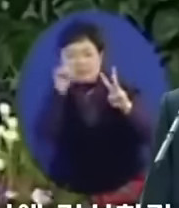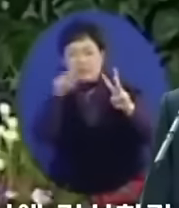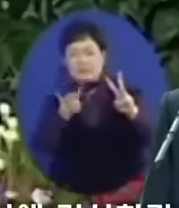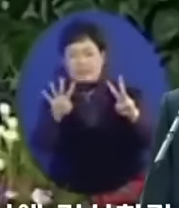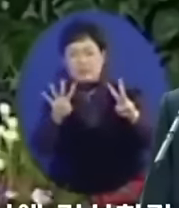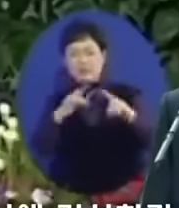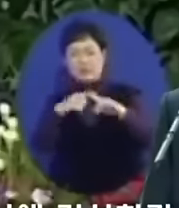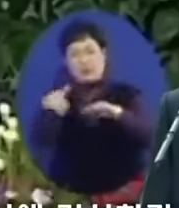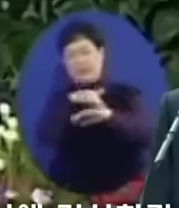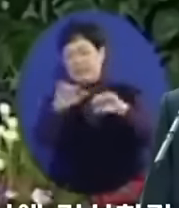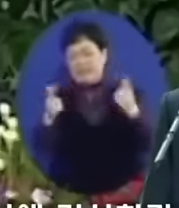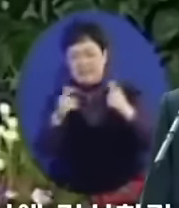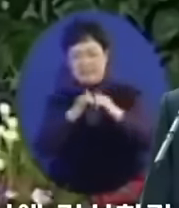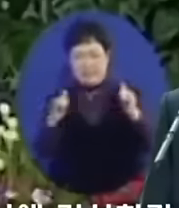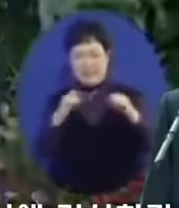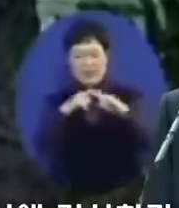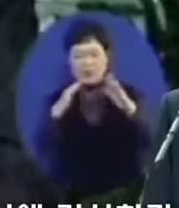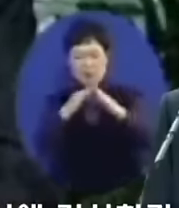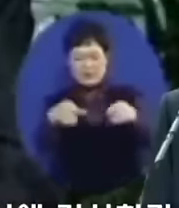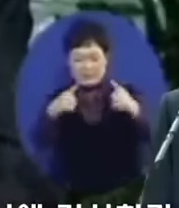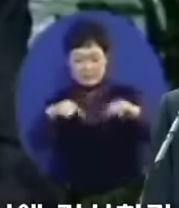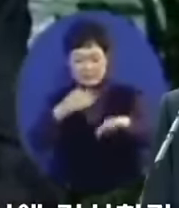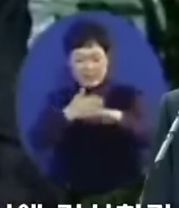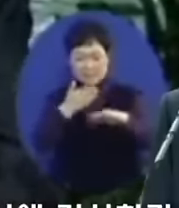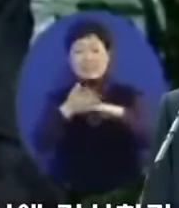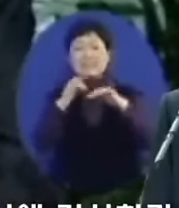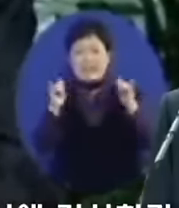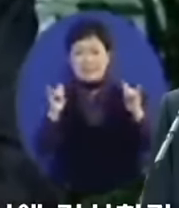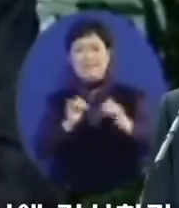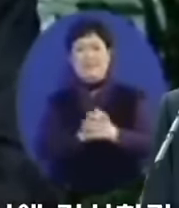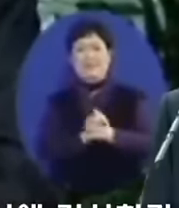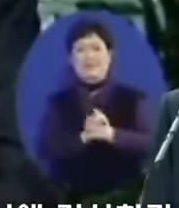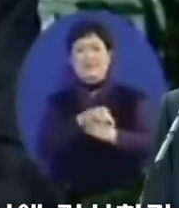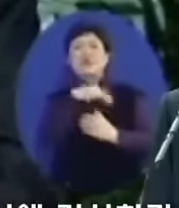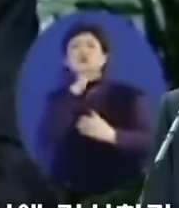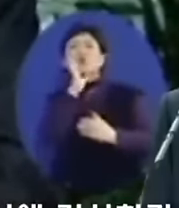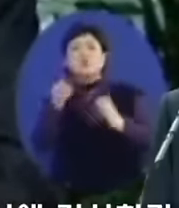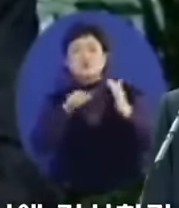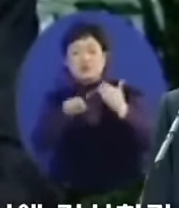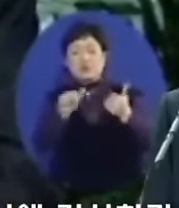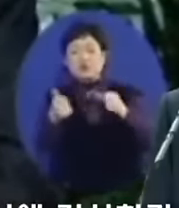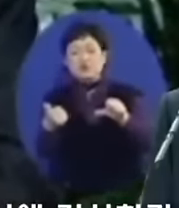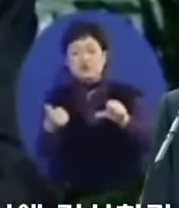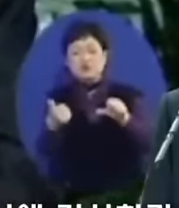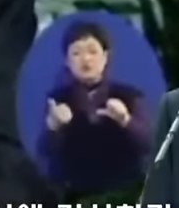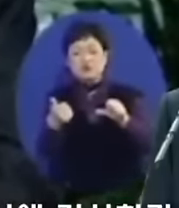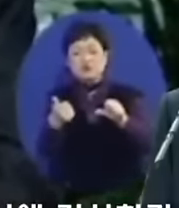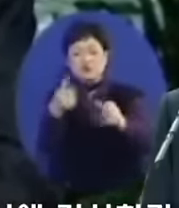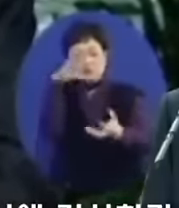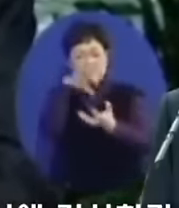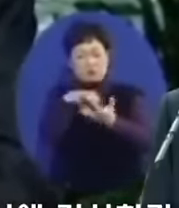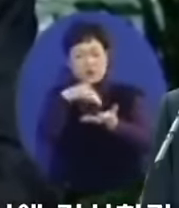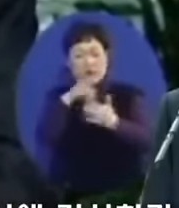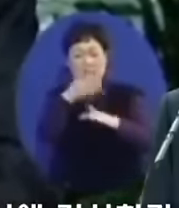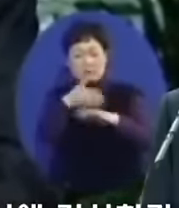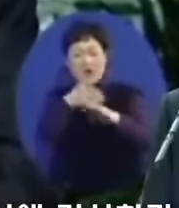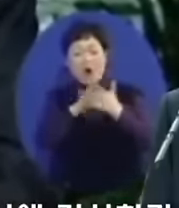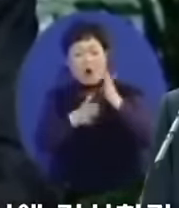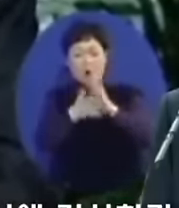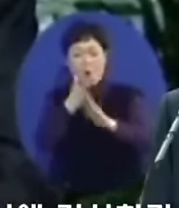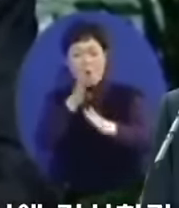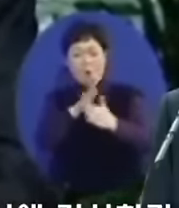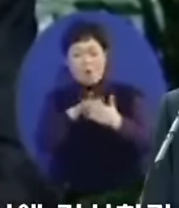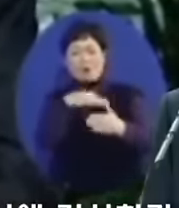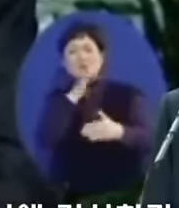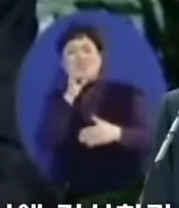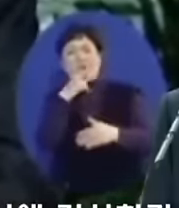것입니다. 교회에 나가서 감사하는 사람이 노인들 중에 죽는 수가 감사하지 않고